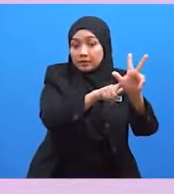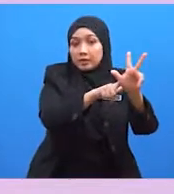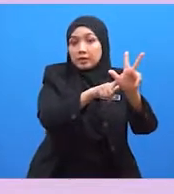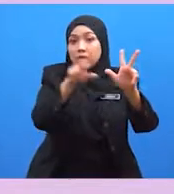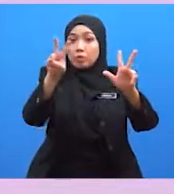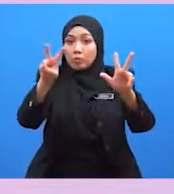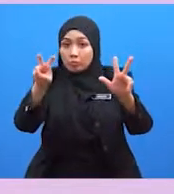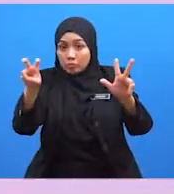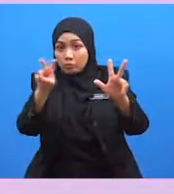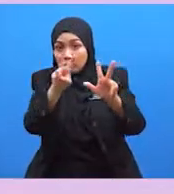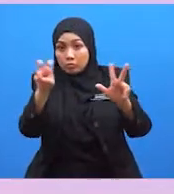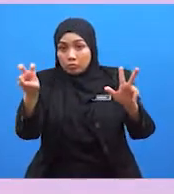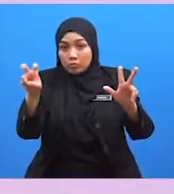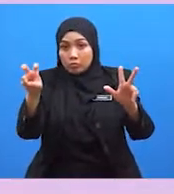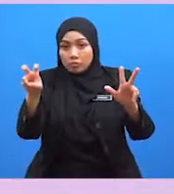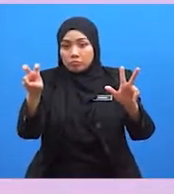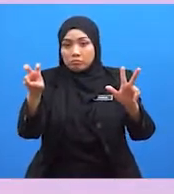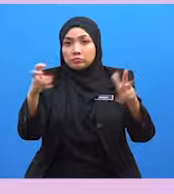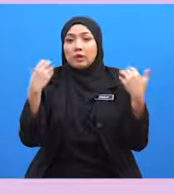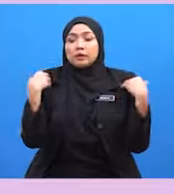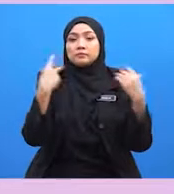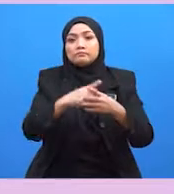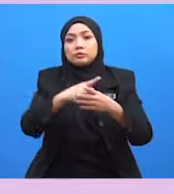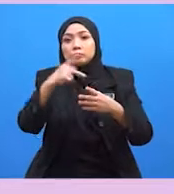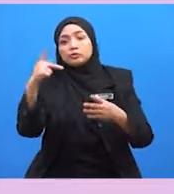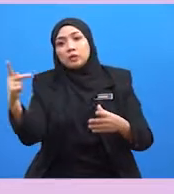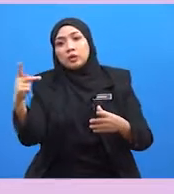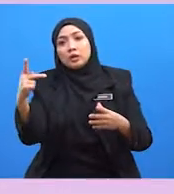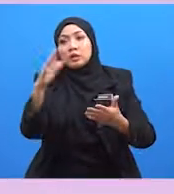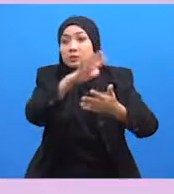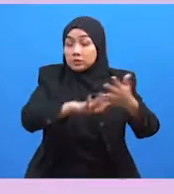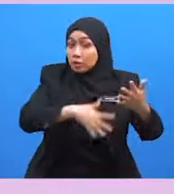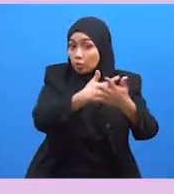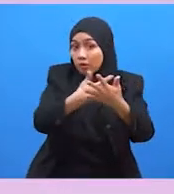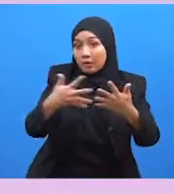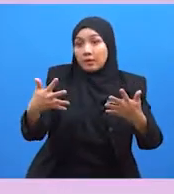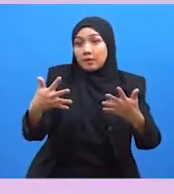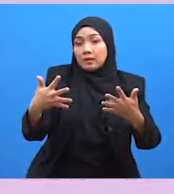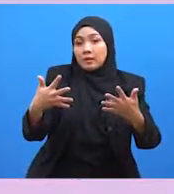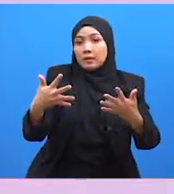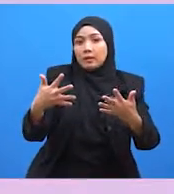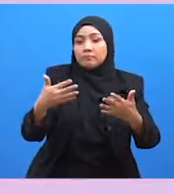Perangkaan telah mengeluarkan statistik bahawa pengangguran meningkat sehingga